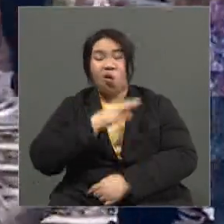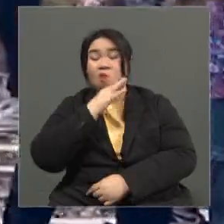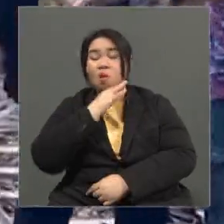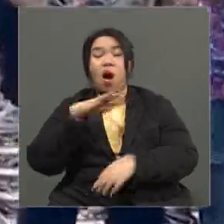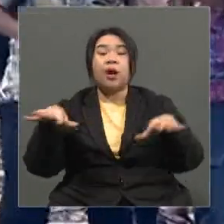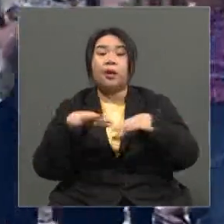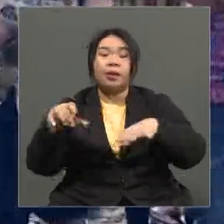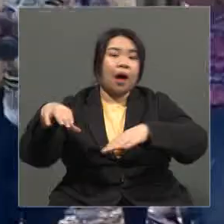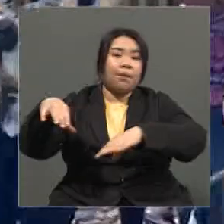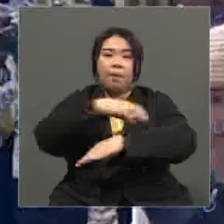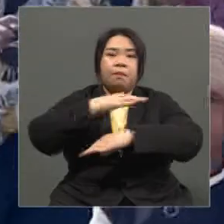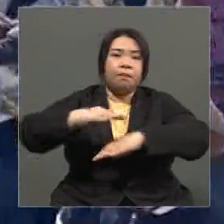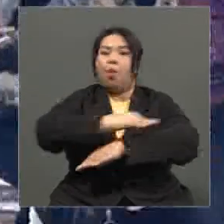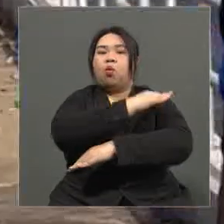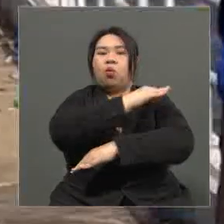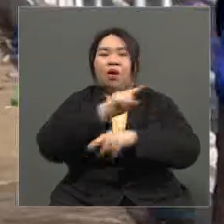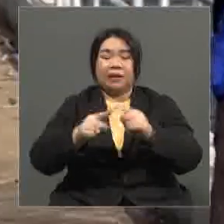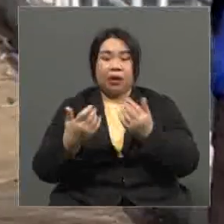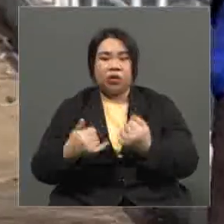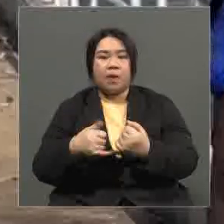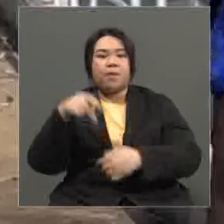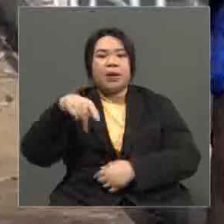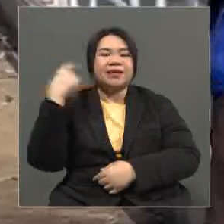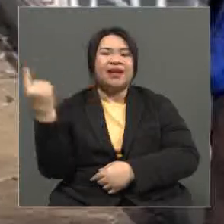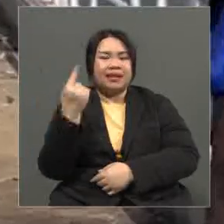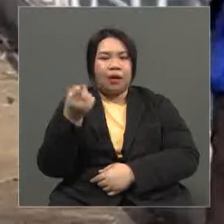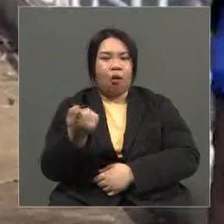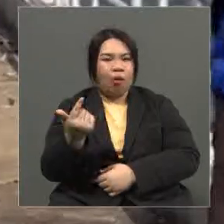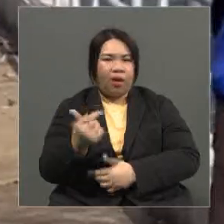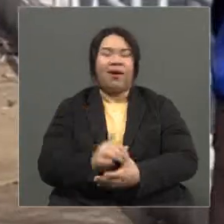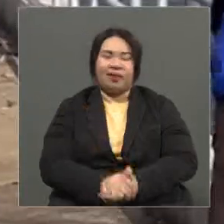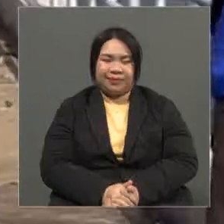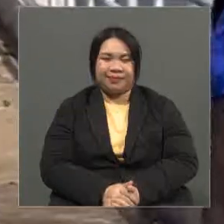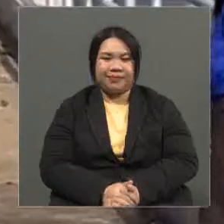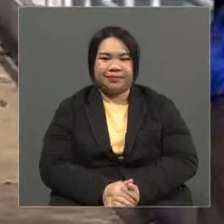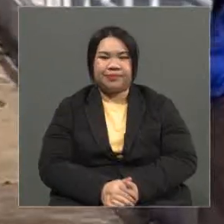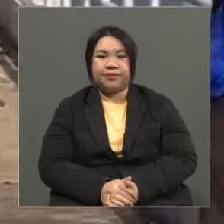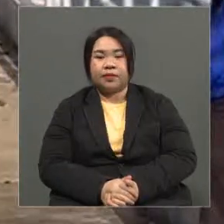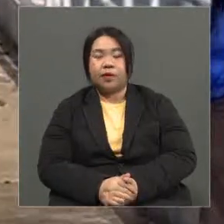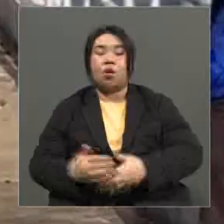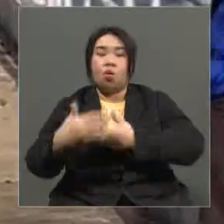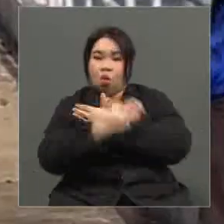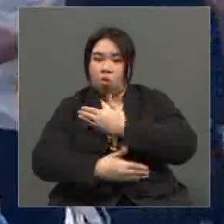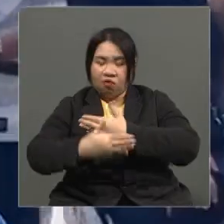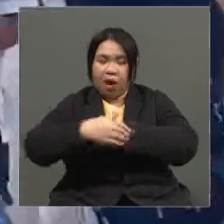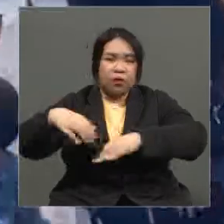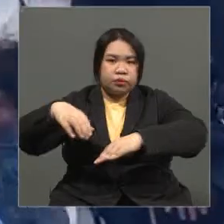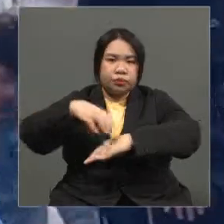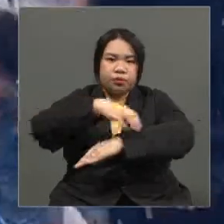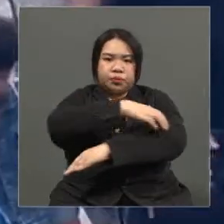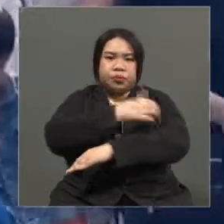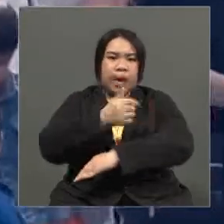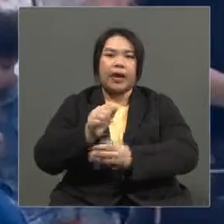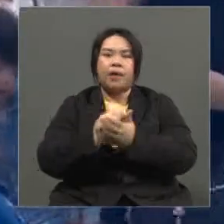นะรถไฟจะไม่จอดแบบนี้นะถ้าไม่ใช่ขบวนนำเที่ยวพิเศษเนี่ยนะครับโดยขบวนนำเที่ยวพิเศษเนี่ยเขื่อนป่าศักดิ์ชลสิทธิ์ให้